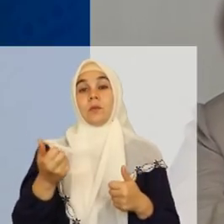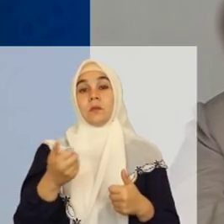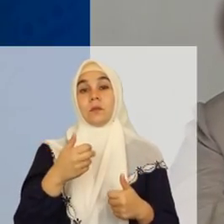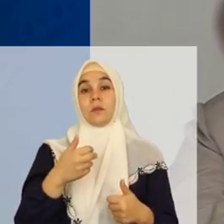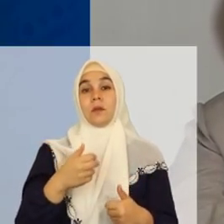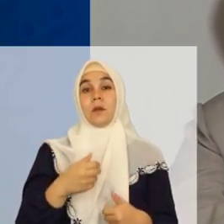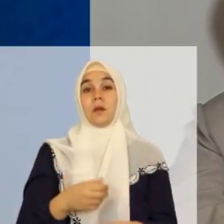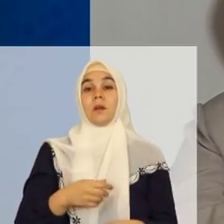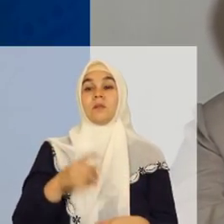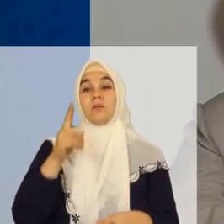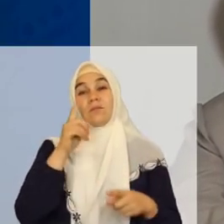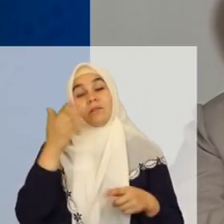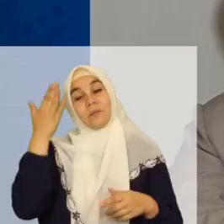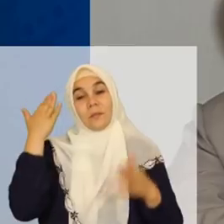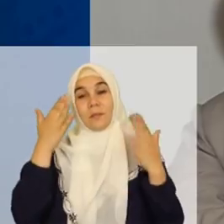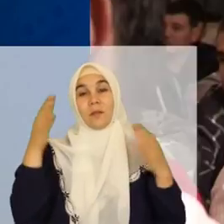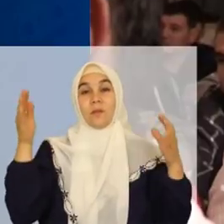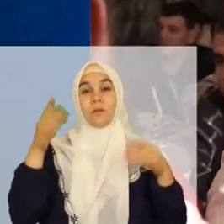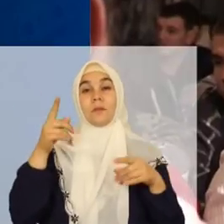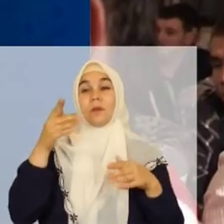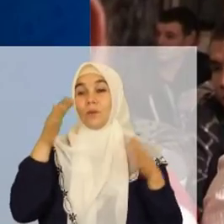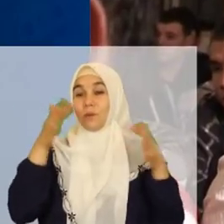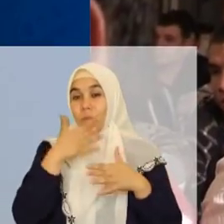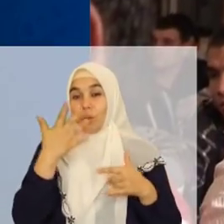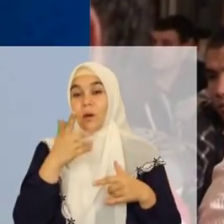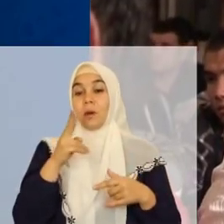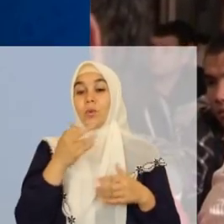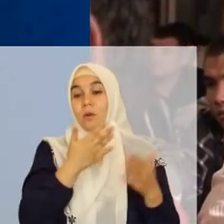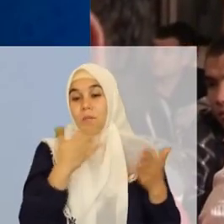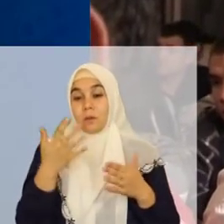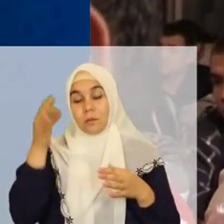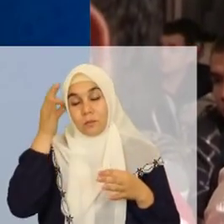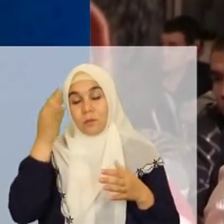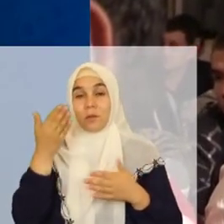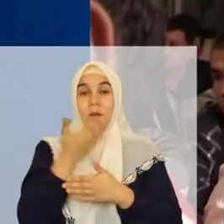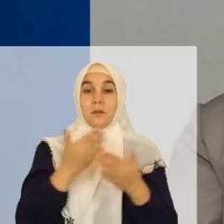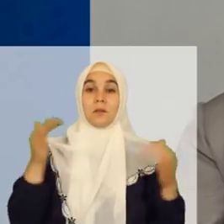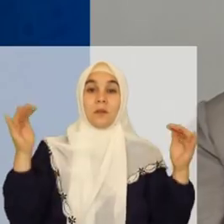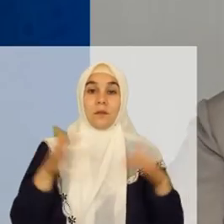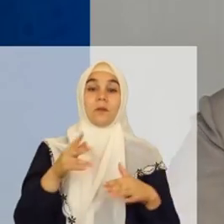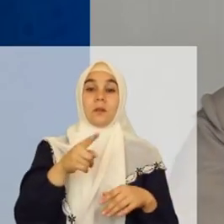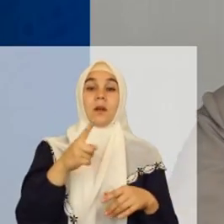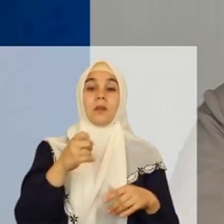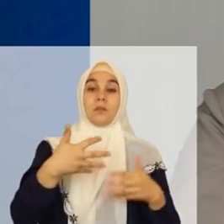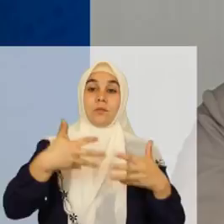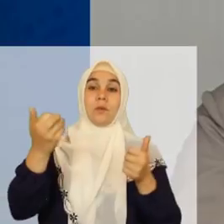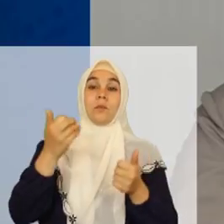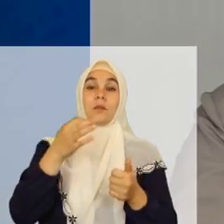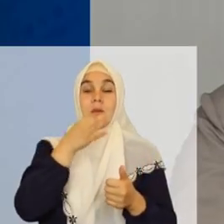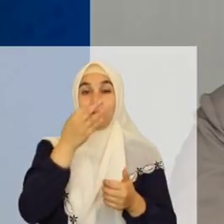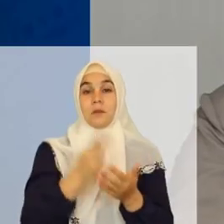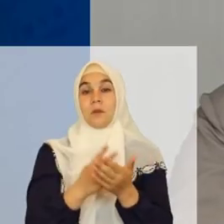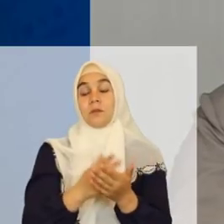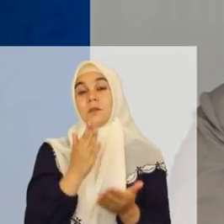Fisq-fujur majlislarini o'rniga deydi kitoblarda zikru ilm majlislarini istadi. Ana o'sha hajni qabul bo'lganining